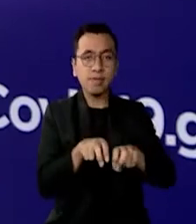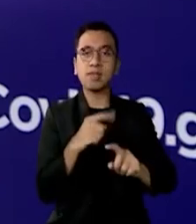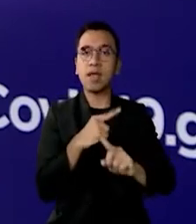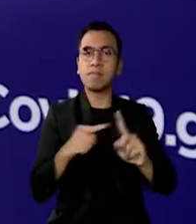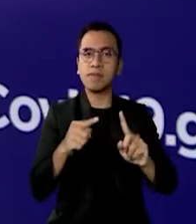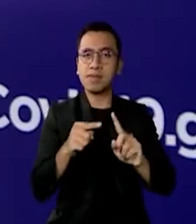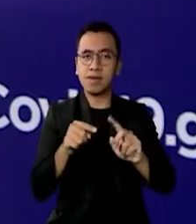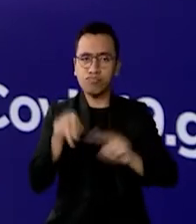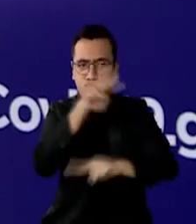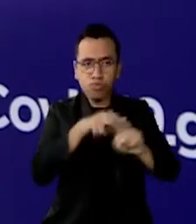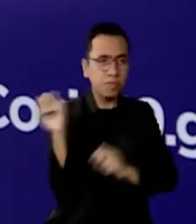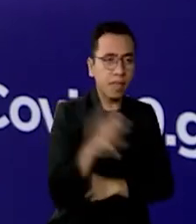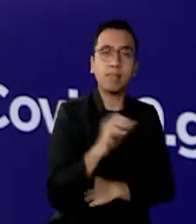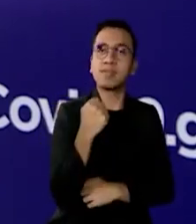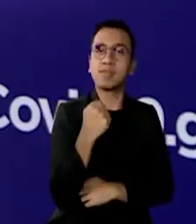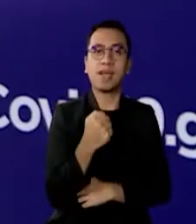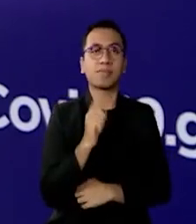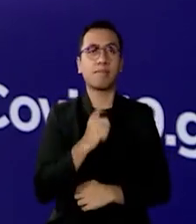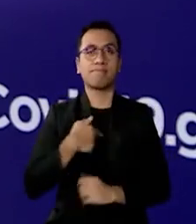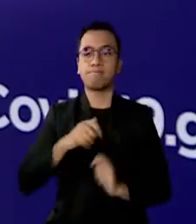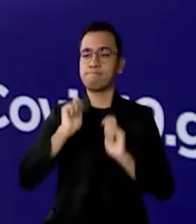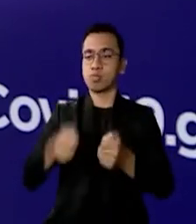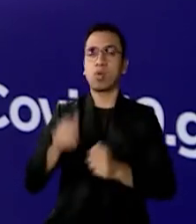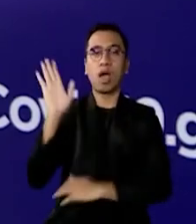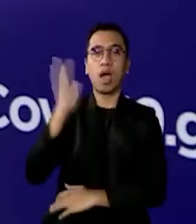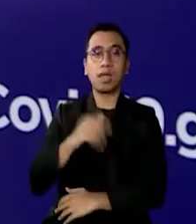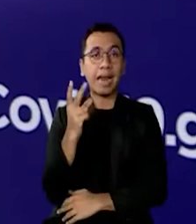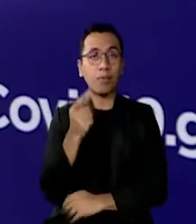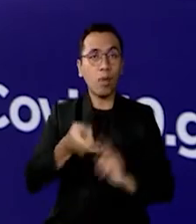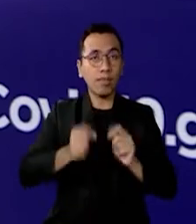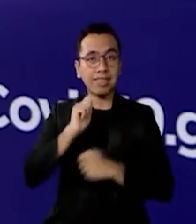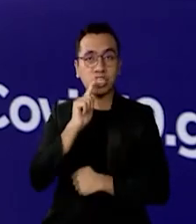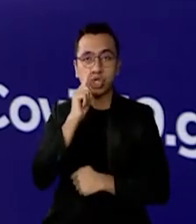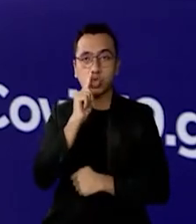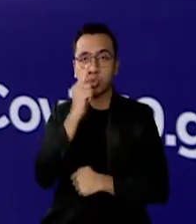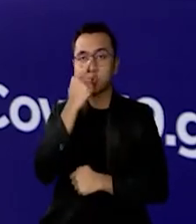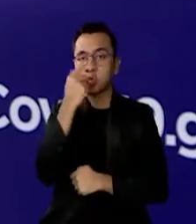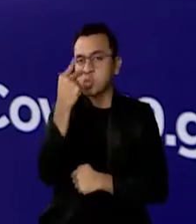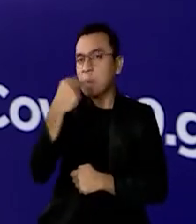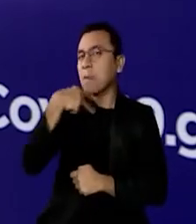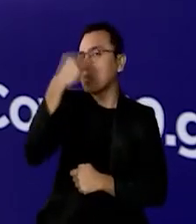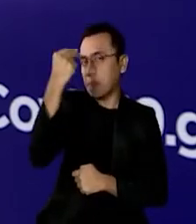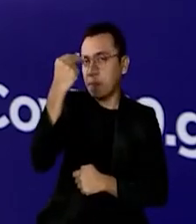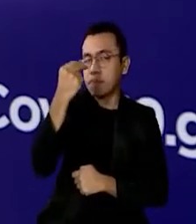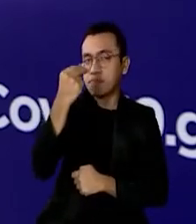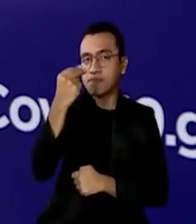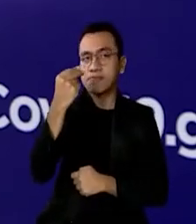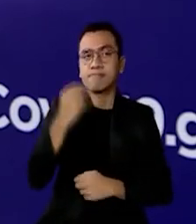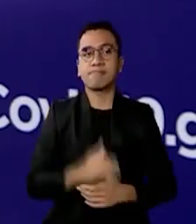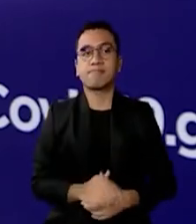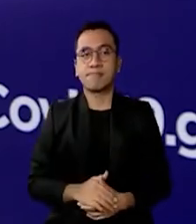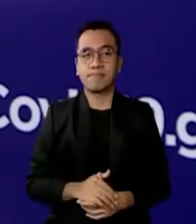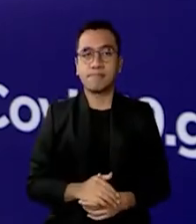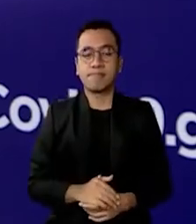ya jadi saya waktu pengajuan hari Rabu untuk dilakukan swab test dari ke dan kesehatannya